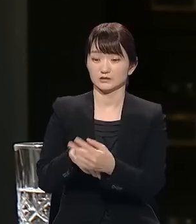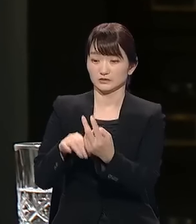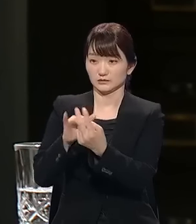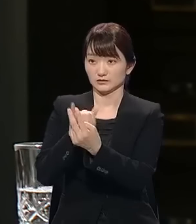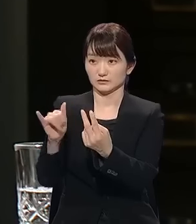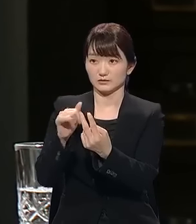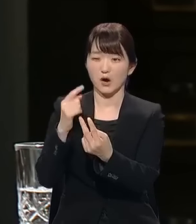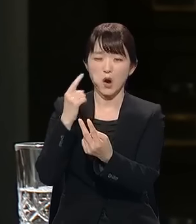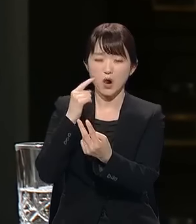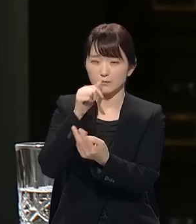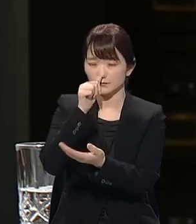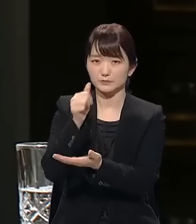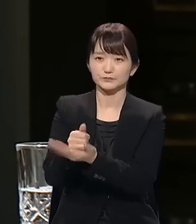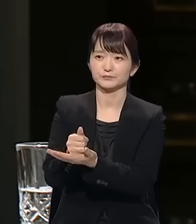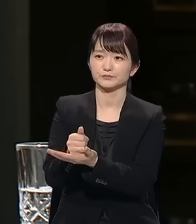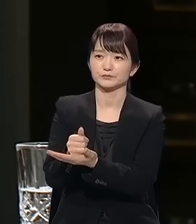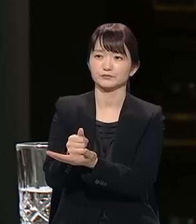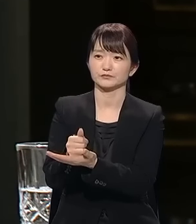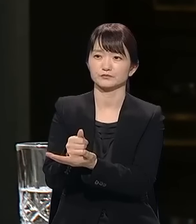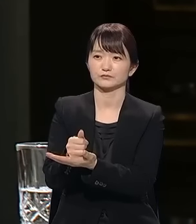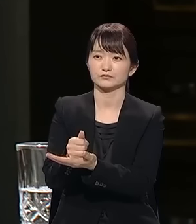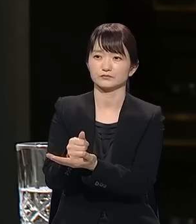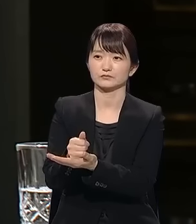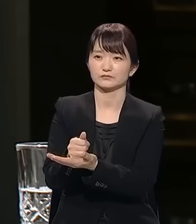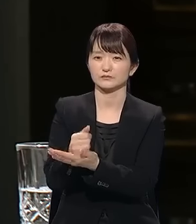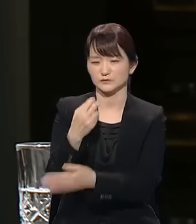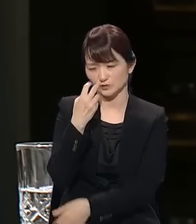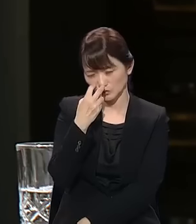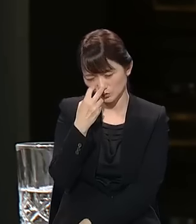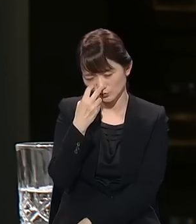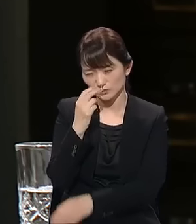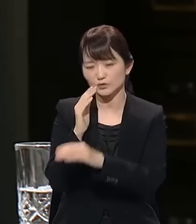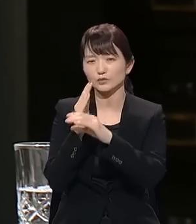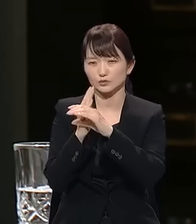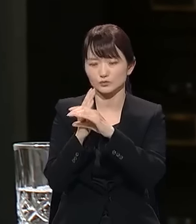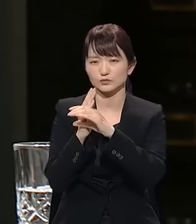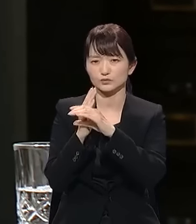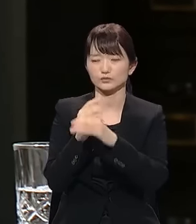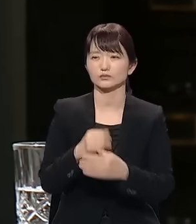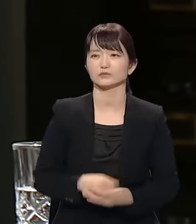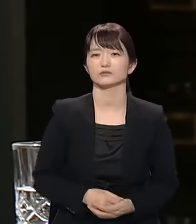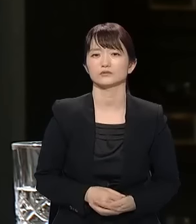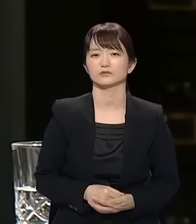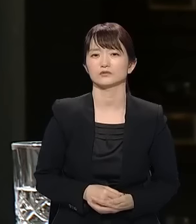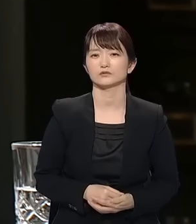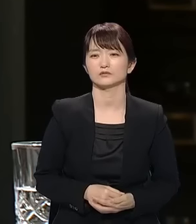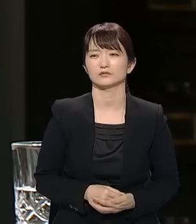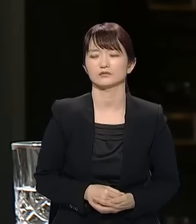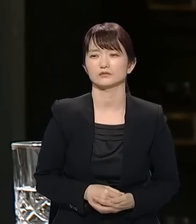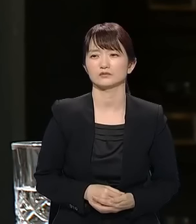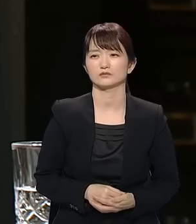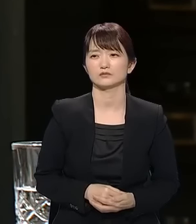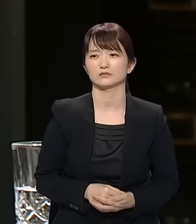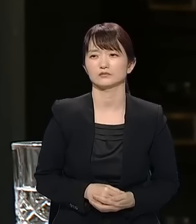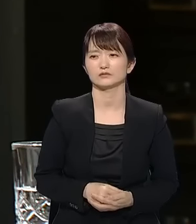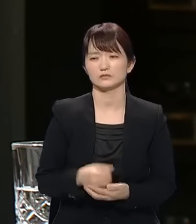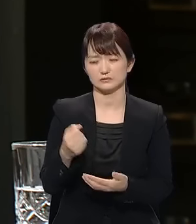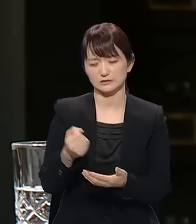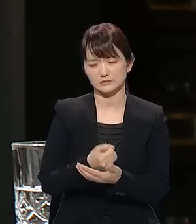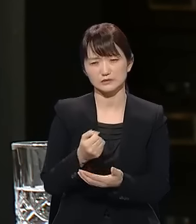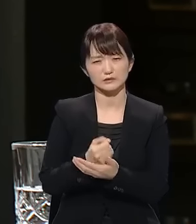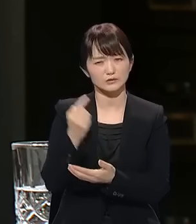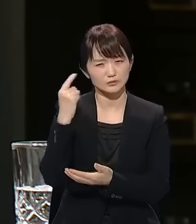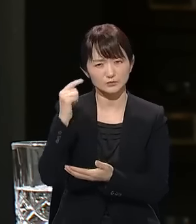대해서 무고죄를 어 검토 중이다 이런 또 소식도 전했는데 교수님 저희가 이런 참 안타까운 소식